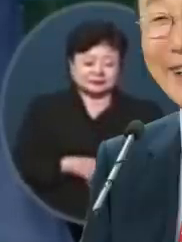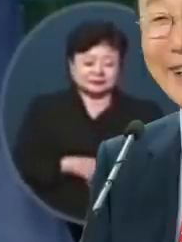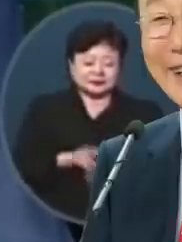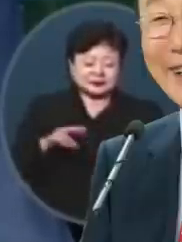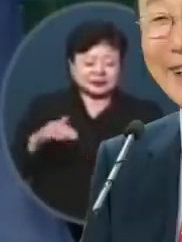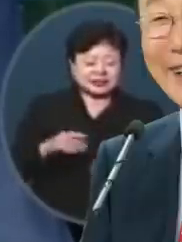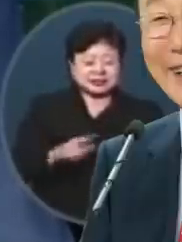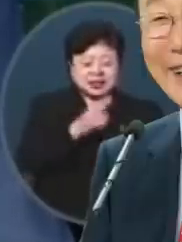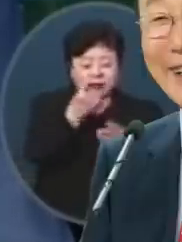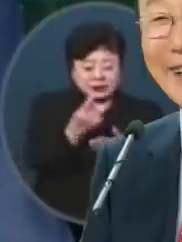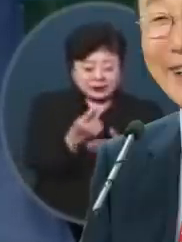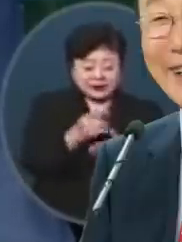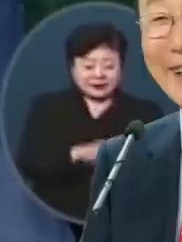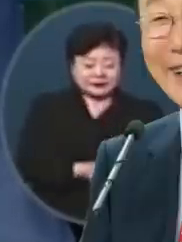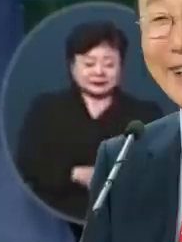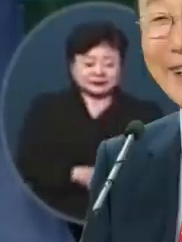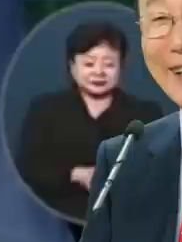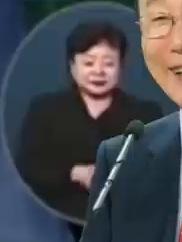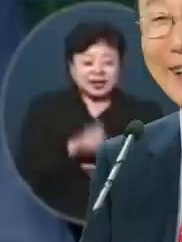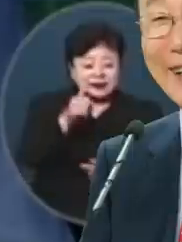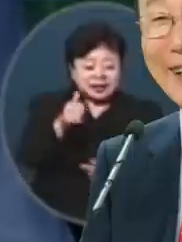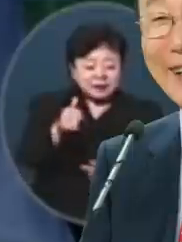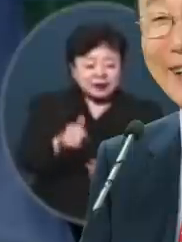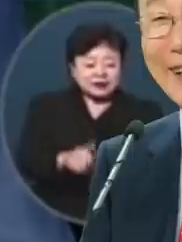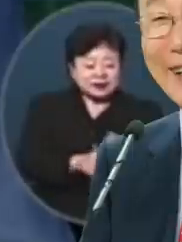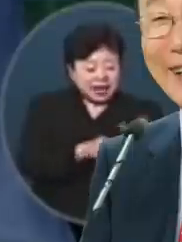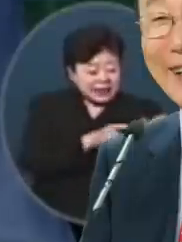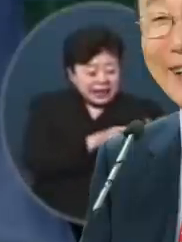지금까지 살아오니까 남편은 아내의